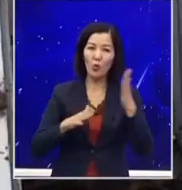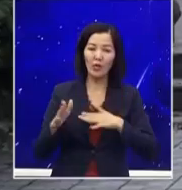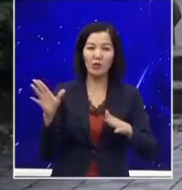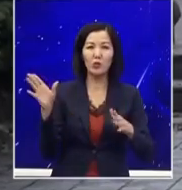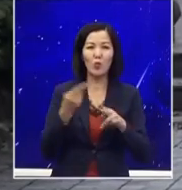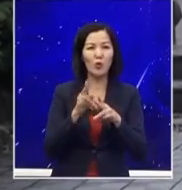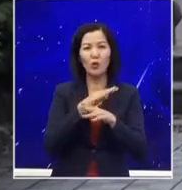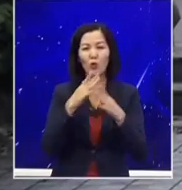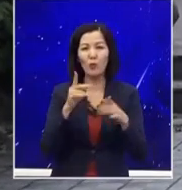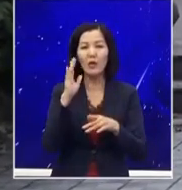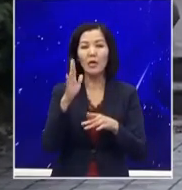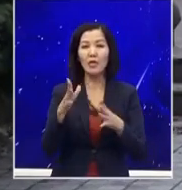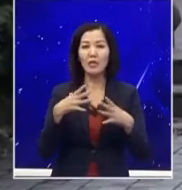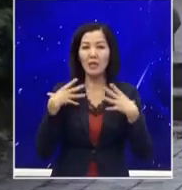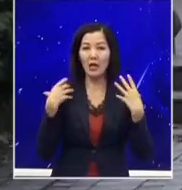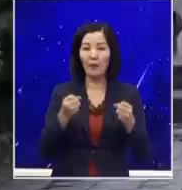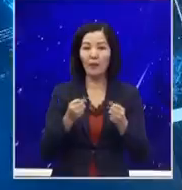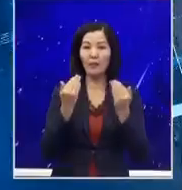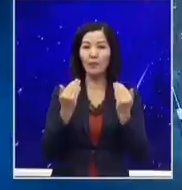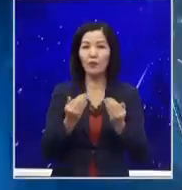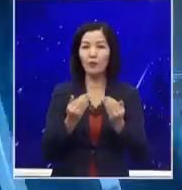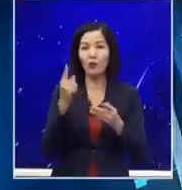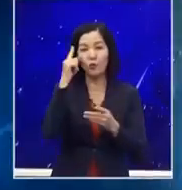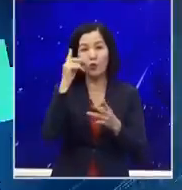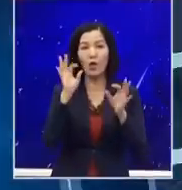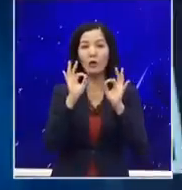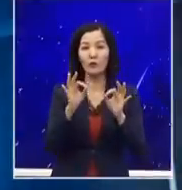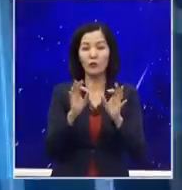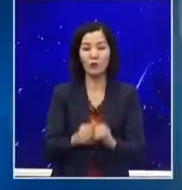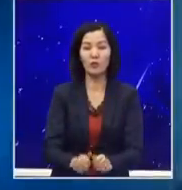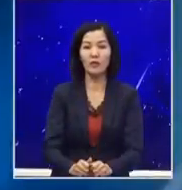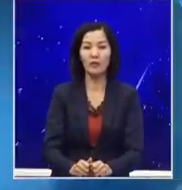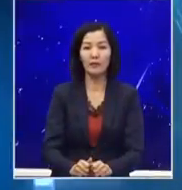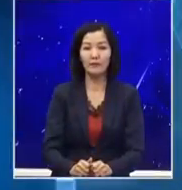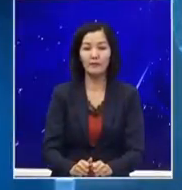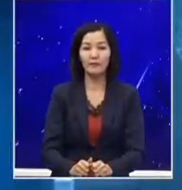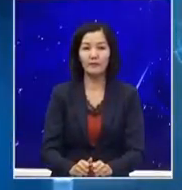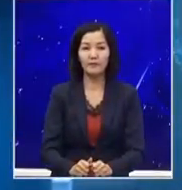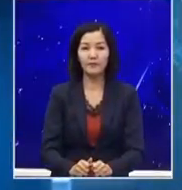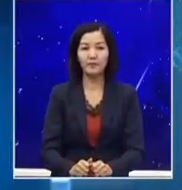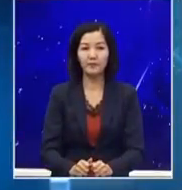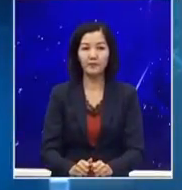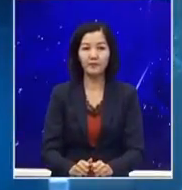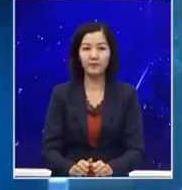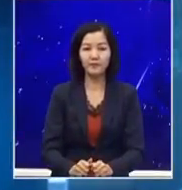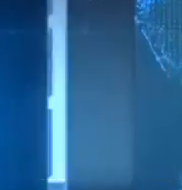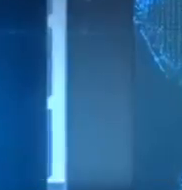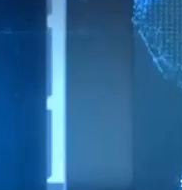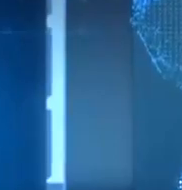күннің амандығын бүгіннен ойлаған жөн. Камшат Мұхамеджан, Жасұлан Шымкен, Жетісу арнасы, Талдықорған.